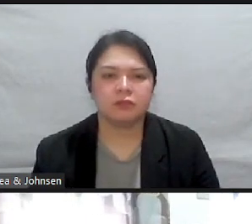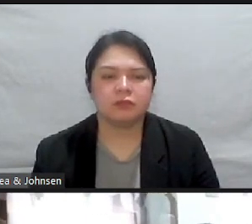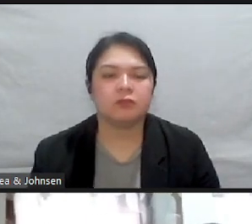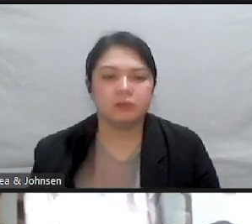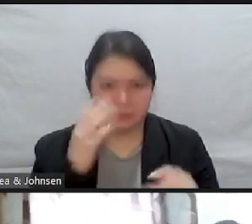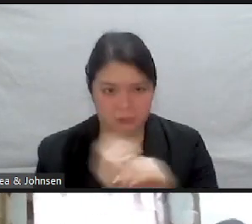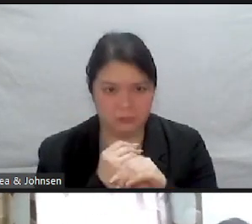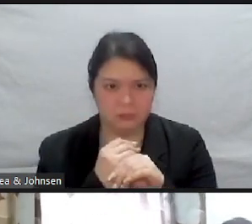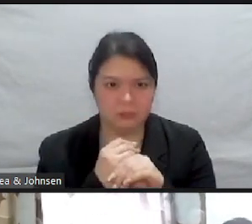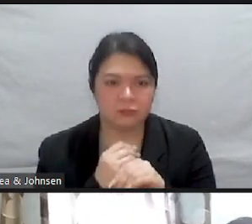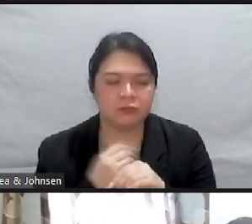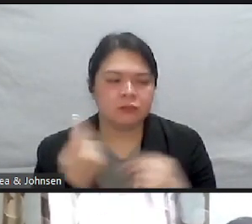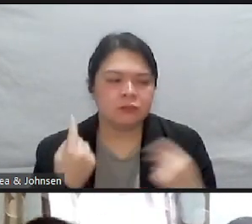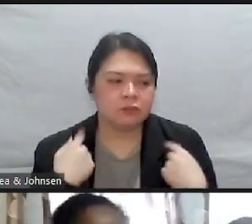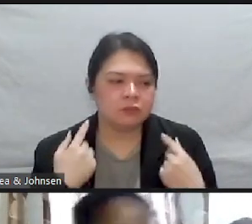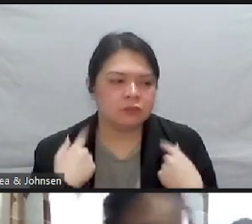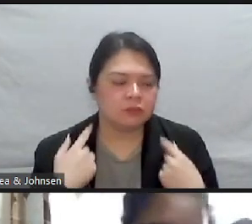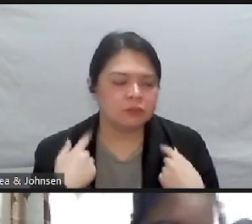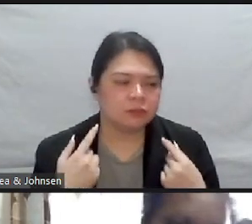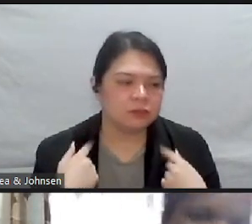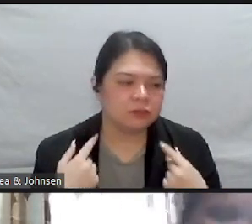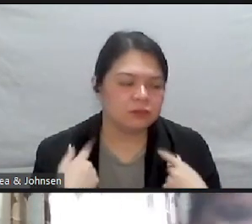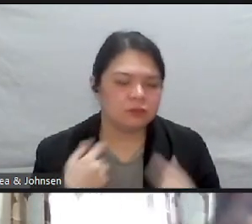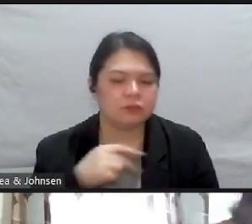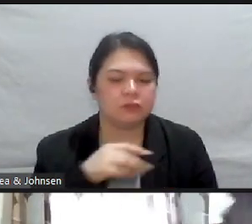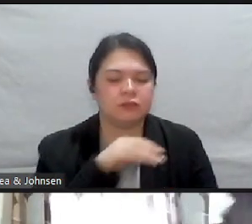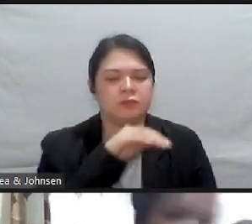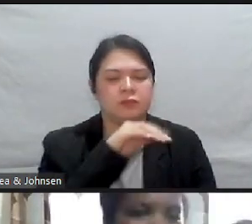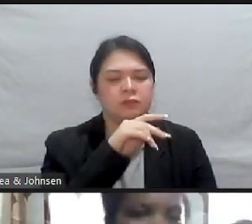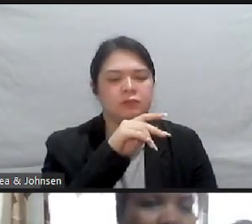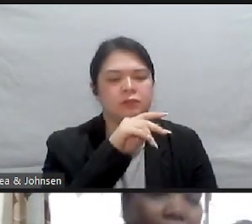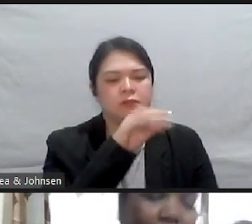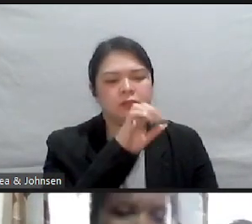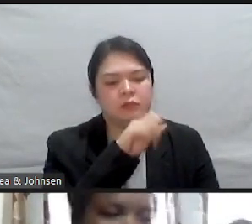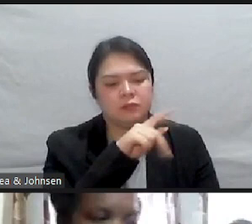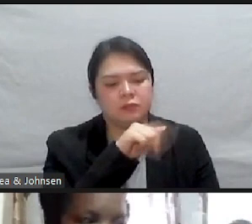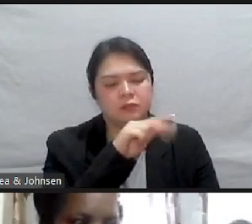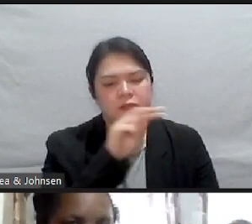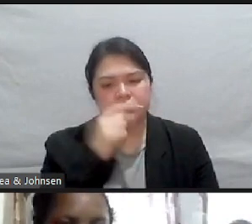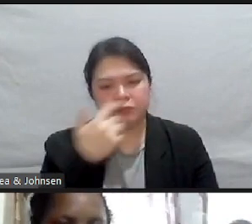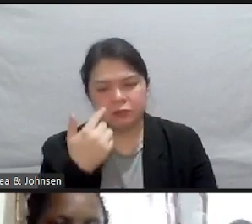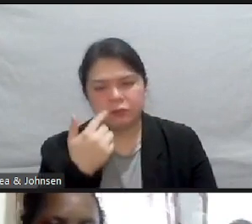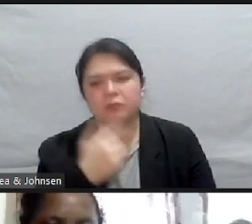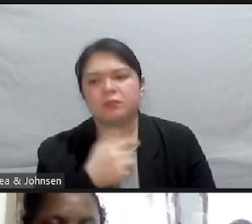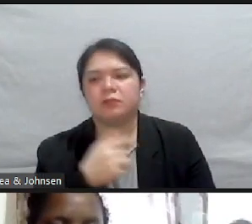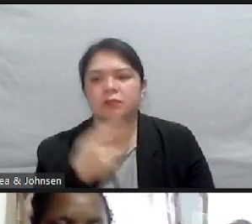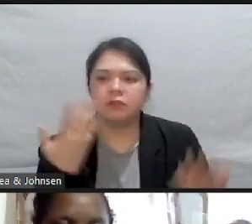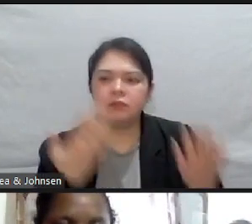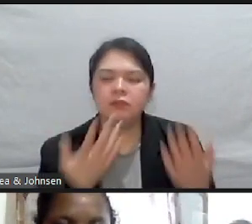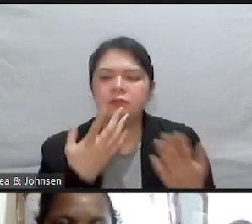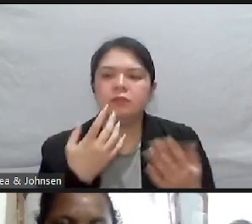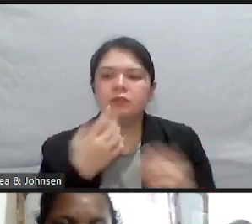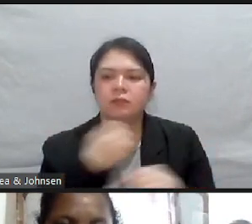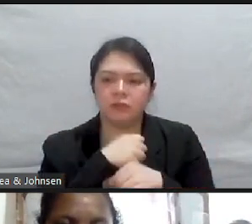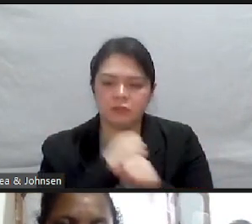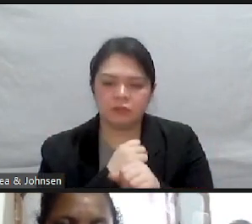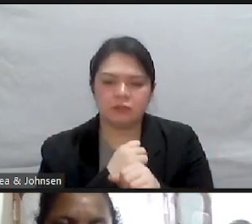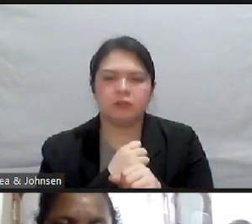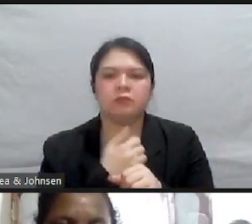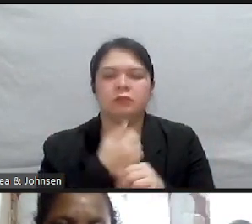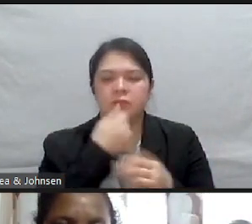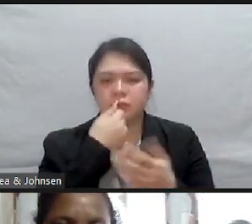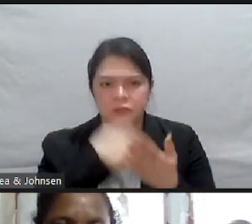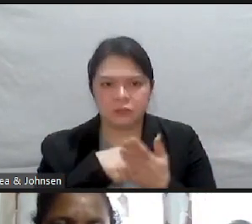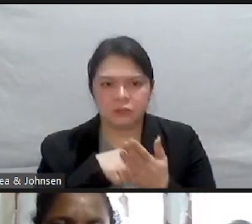sina Teacher Epang at saka yung mga iba pa dyan sa Sambales, baka pwede silang sumulat ng liham. Ano? Kasi